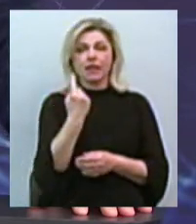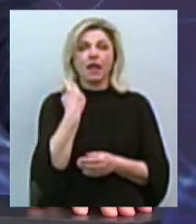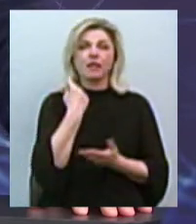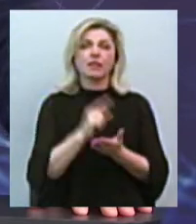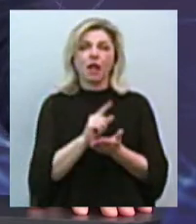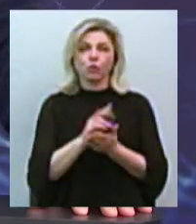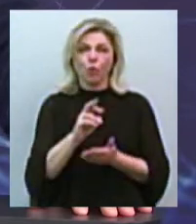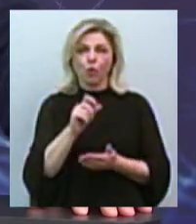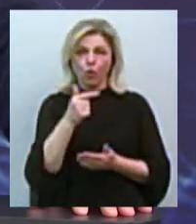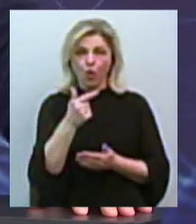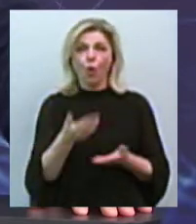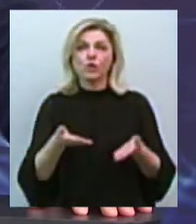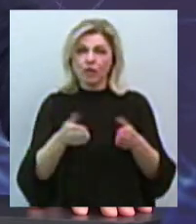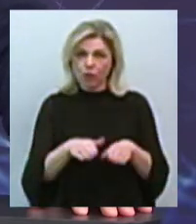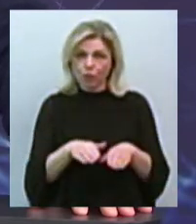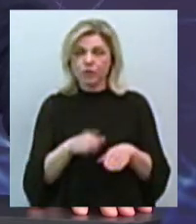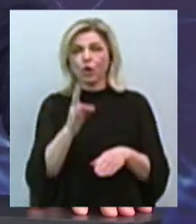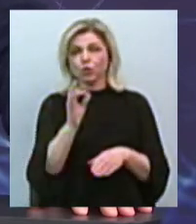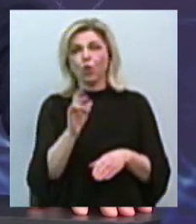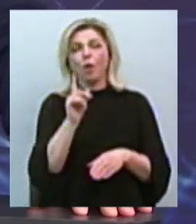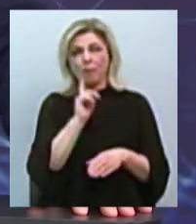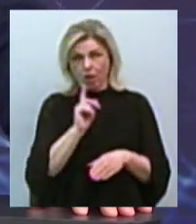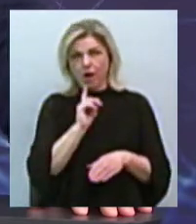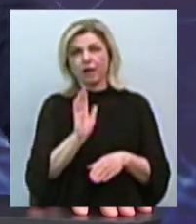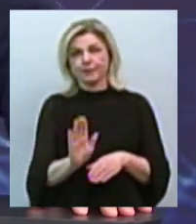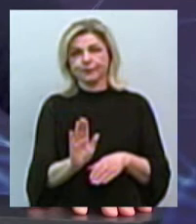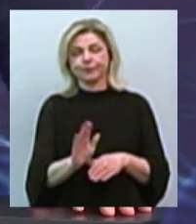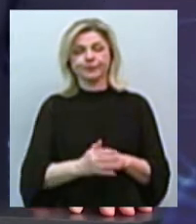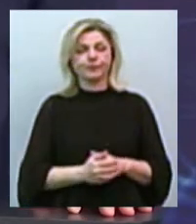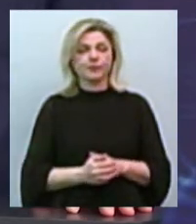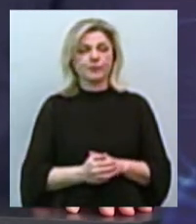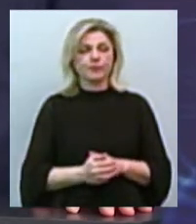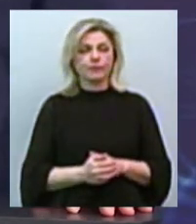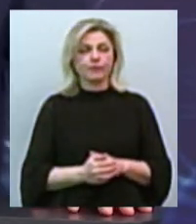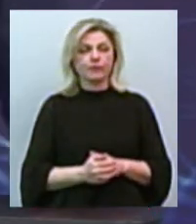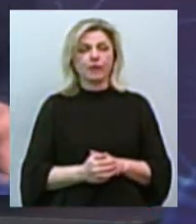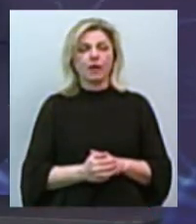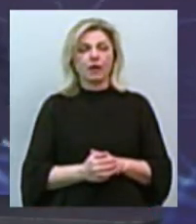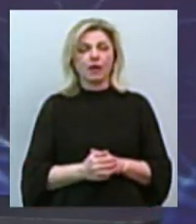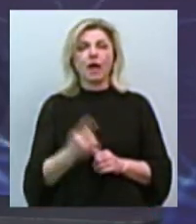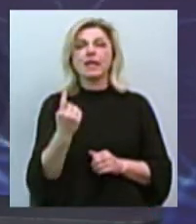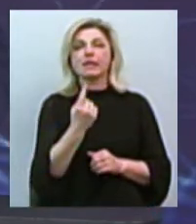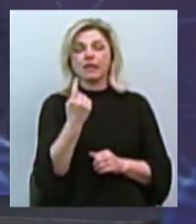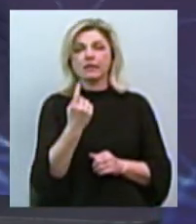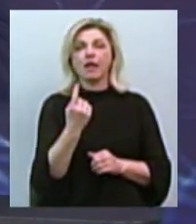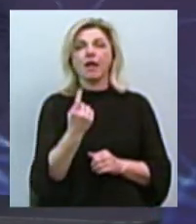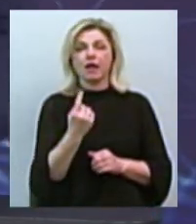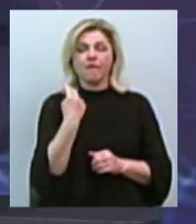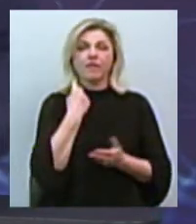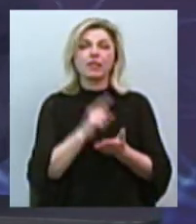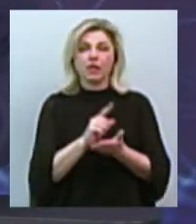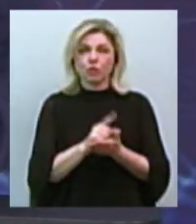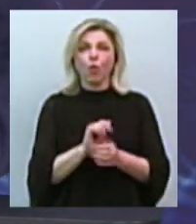остается, вот, но по крайней мере пока. Но единый социальный внесок уже остановили. То есть это